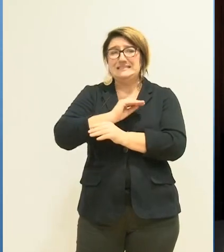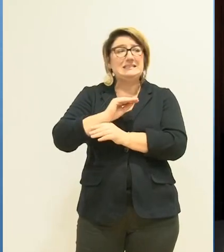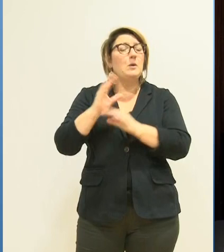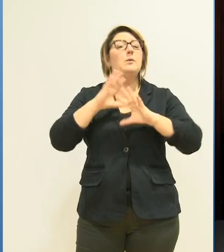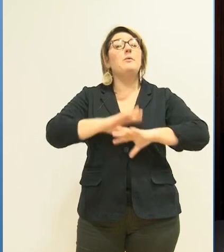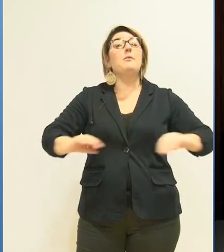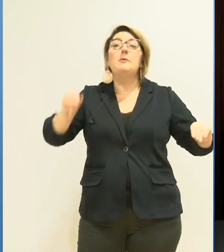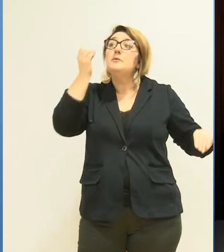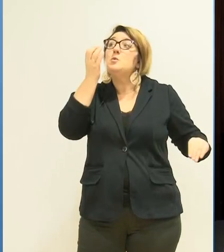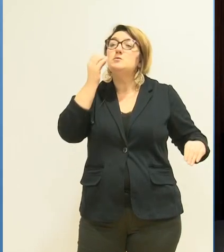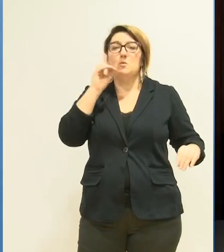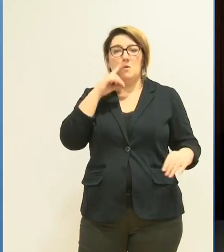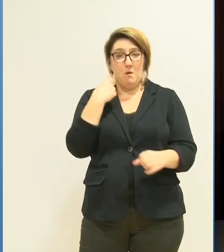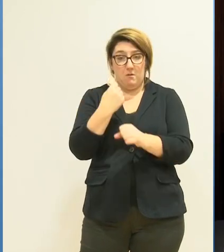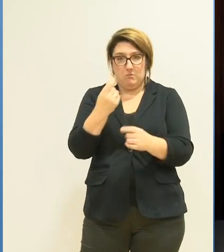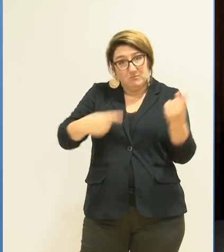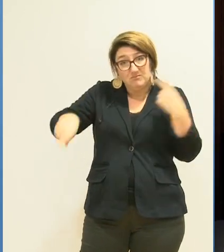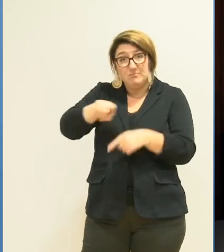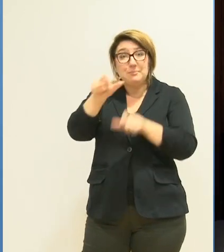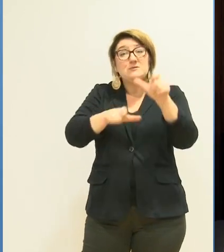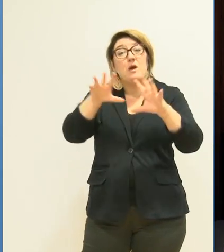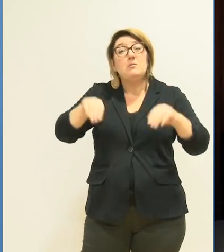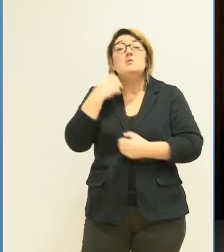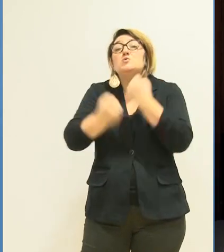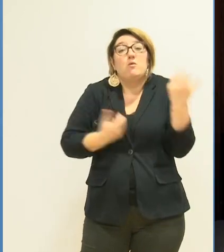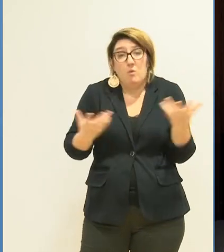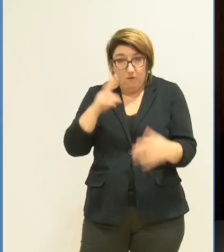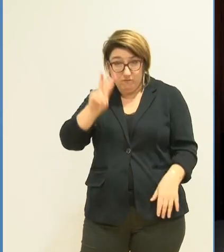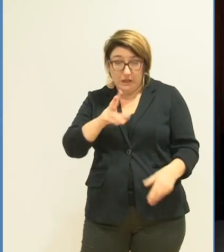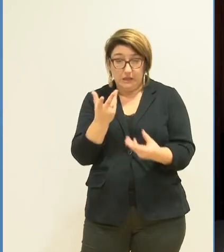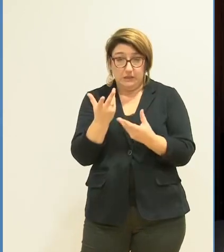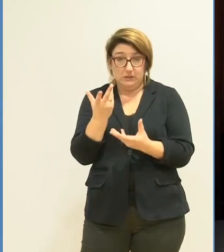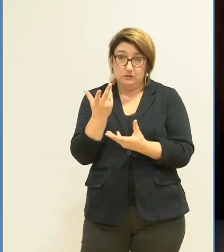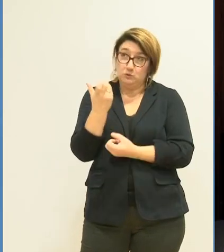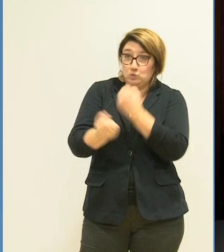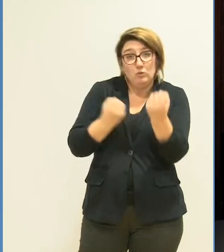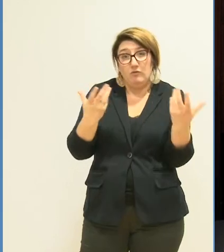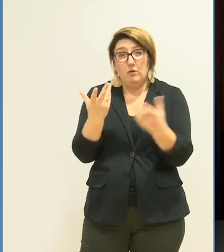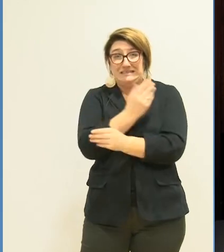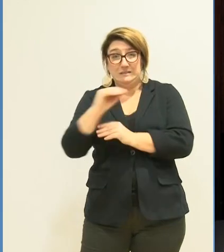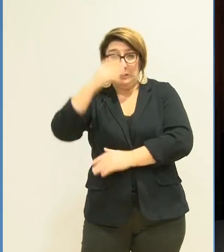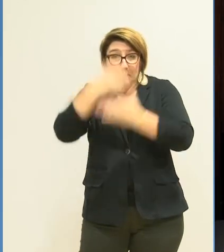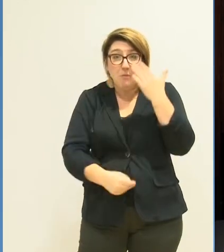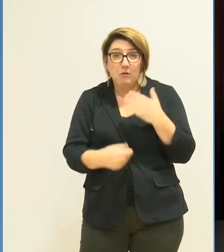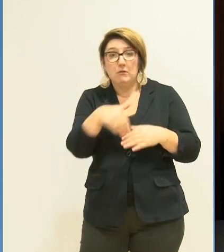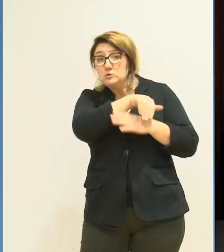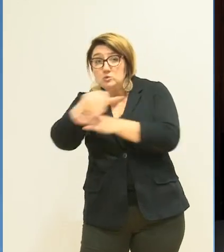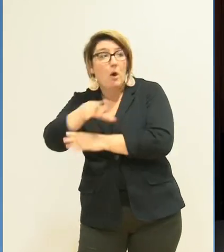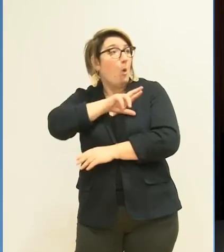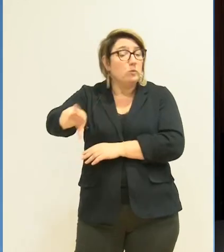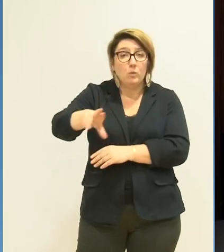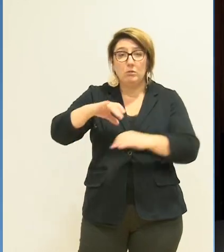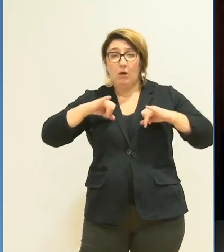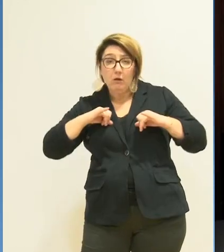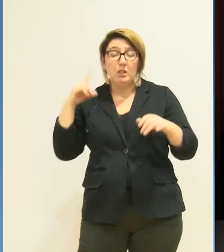les jours parce que c'est de ça dont les habitants souffrent en réalité c'est de ne pas pouvoir rentrer tranquillement chez eux parce qu'il y a